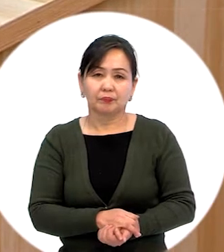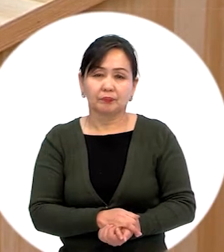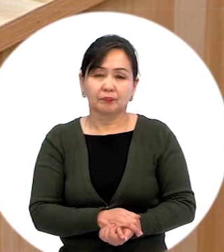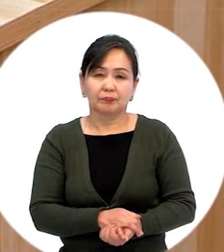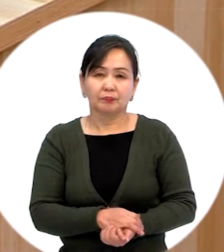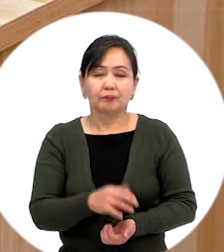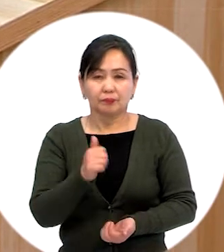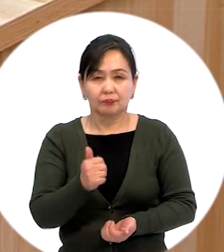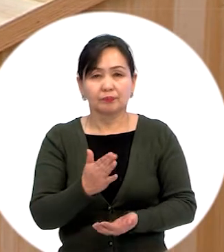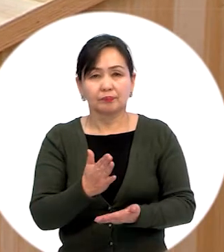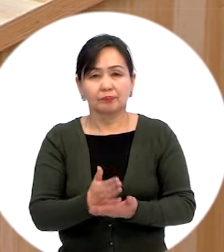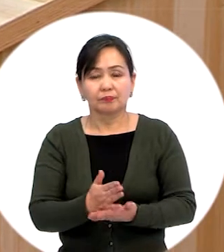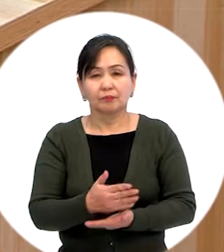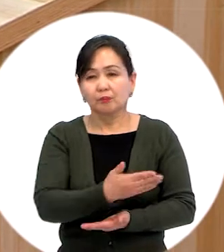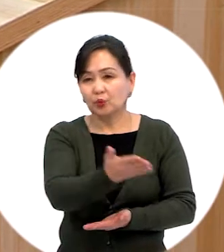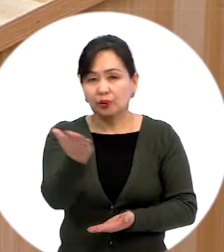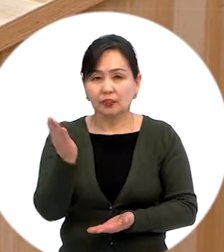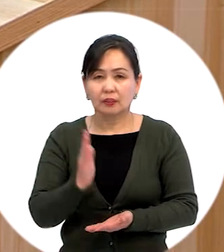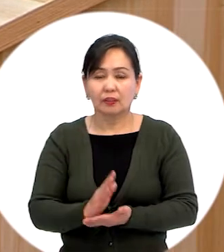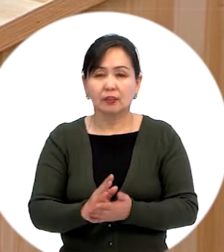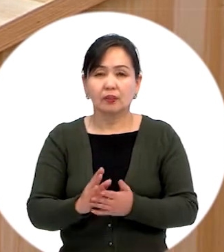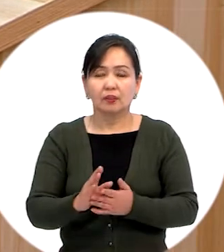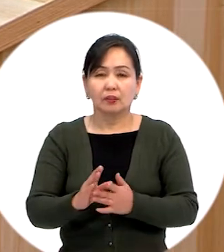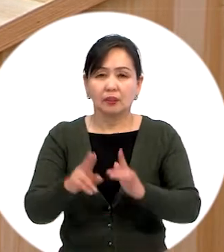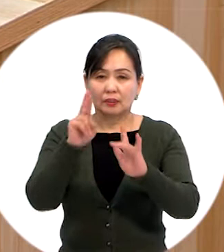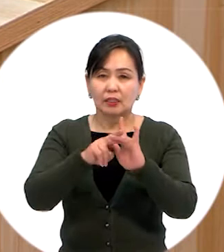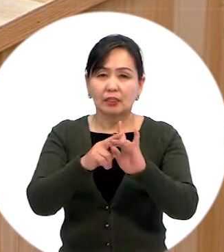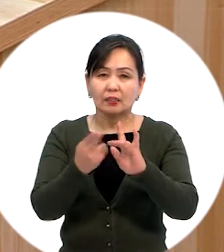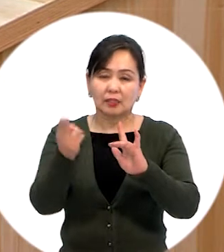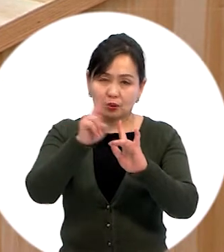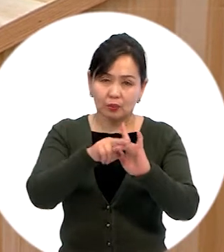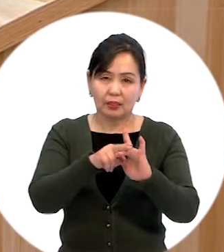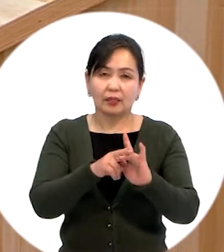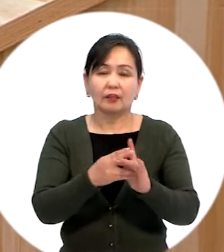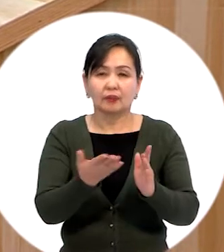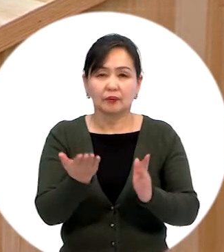За, за сайн байна. За, бүгдээрээ суудалтаа суцгаая.